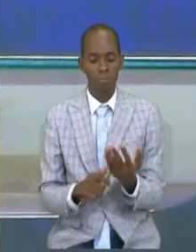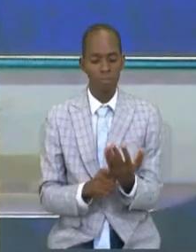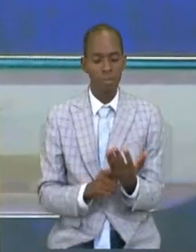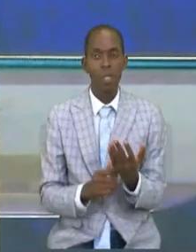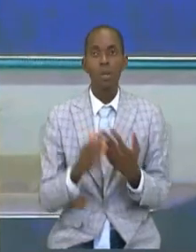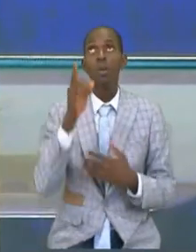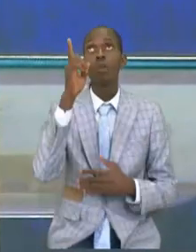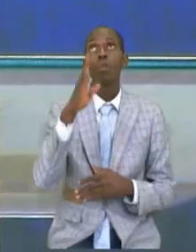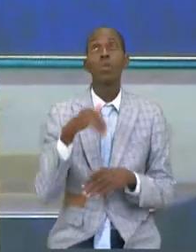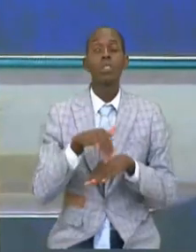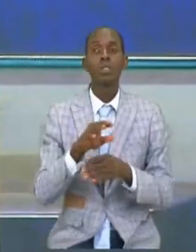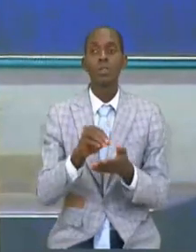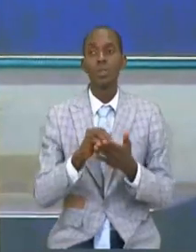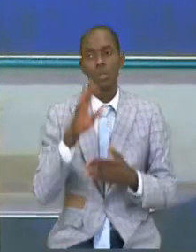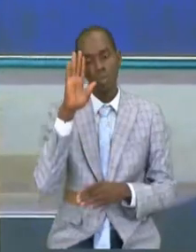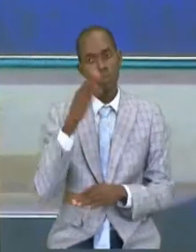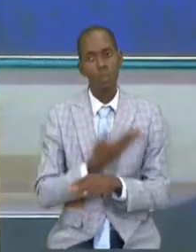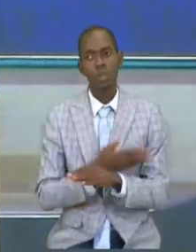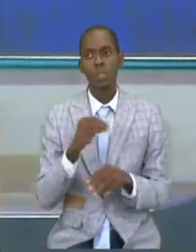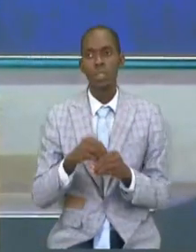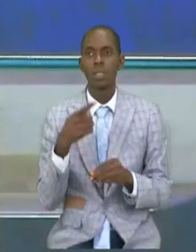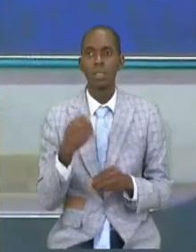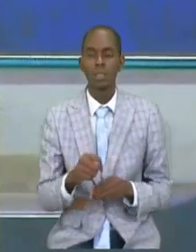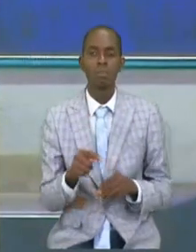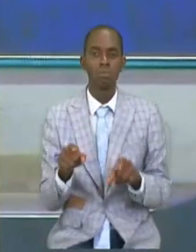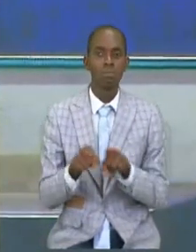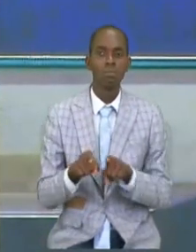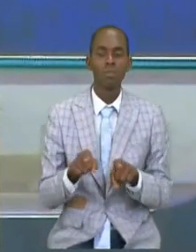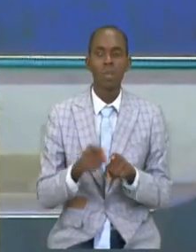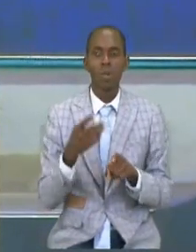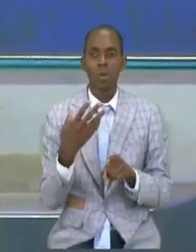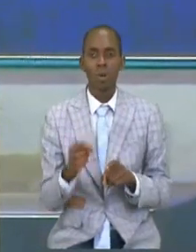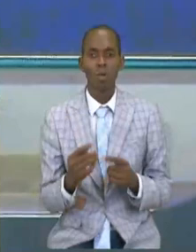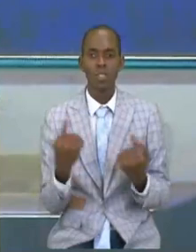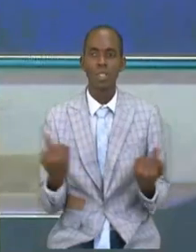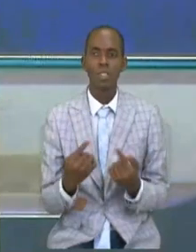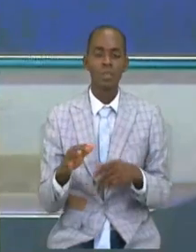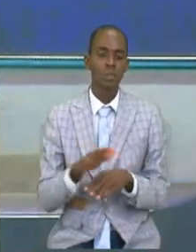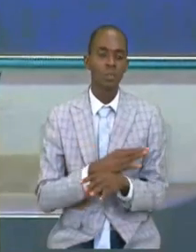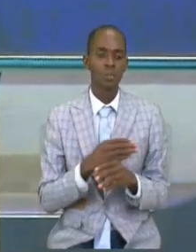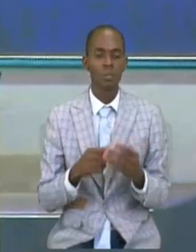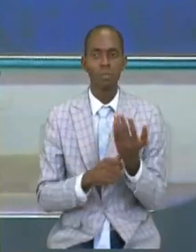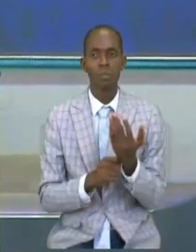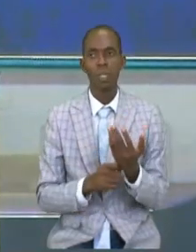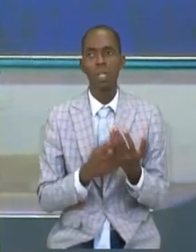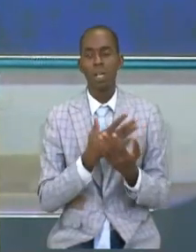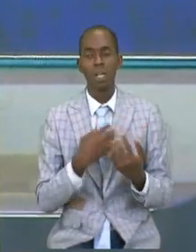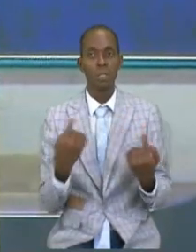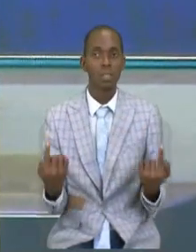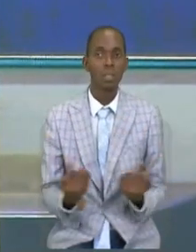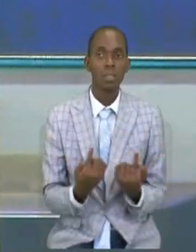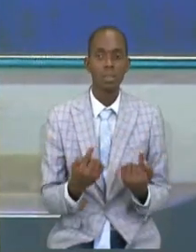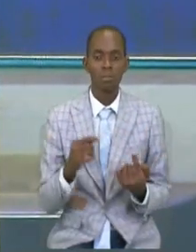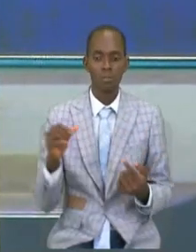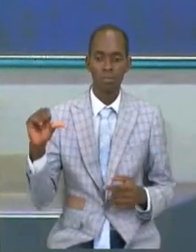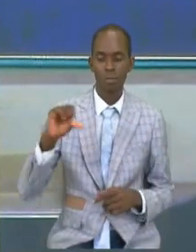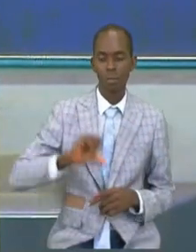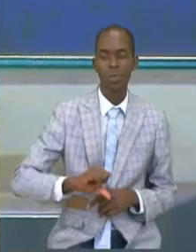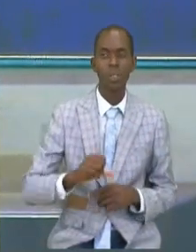a condamné le péché dans la chair en envoyant à cause du péché son propre